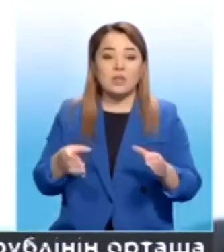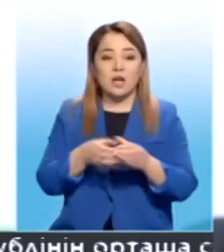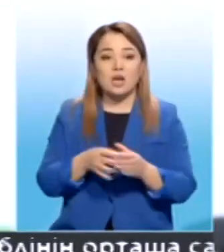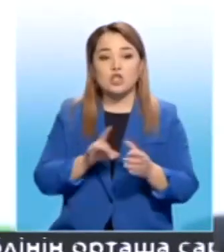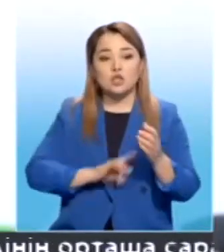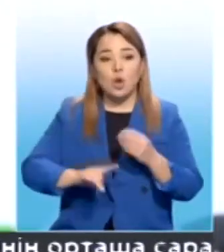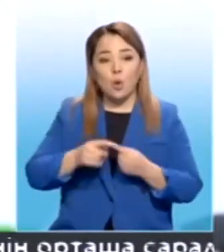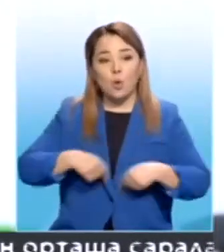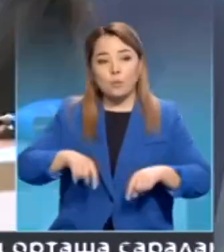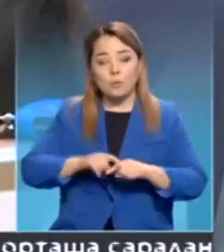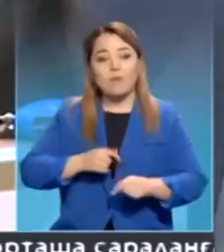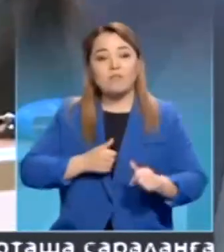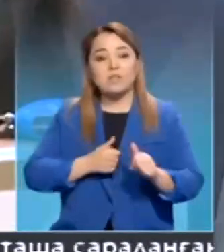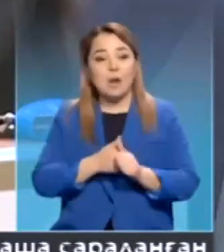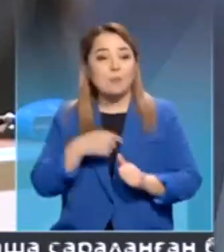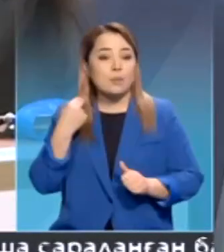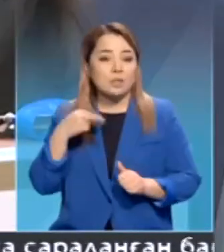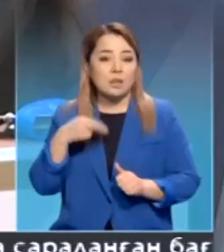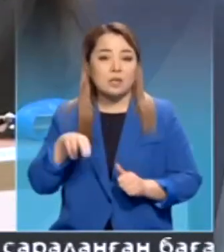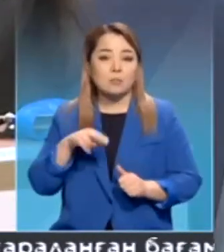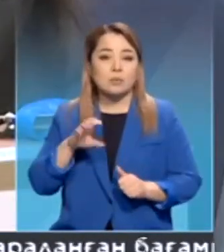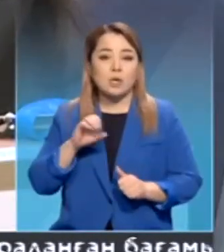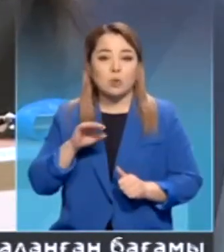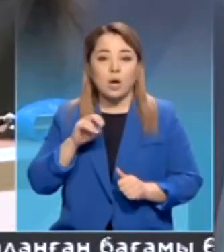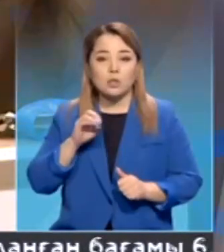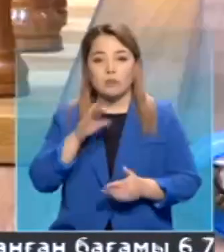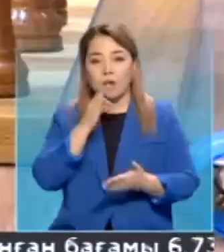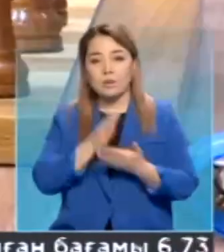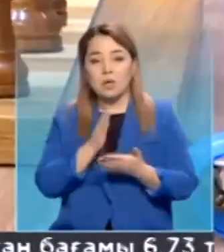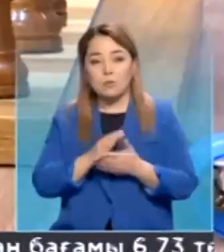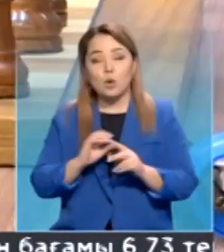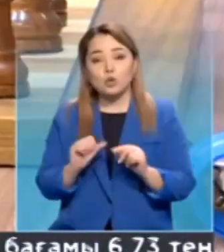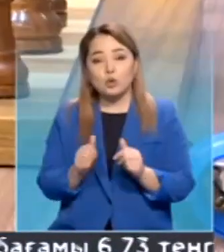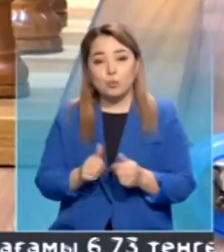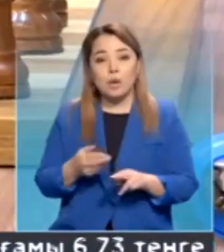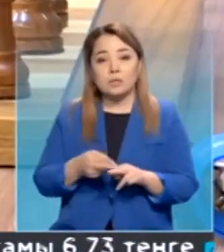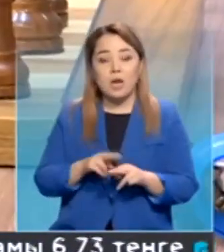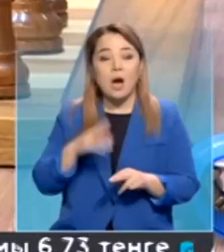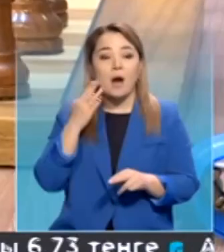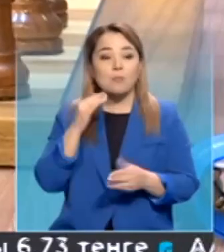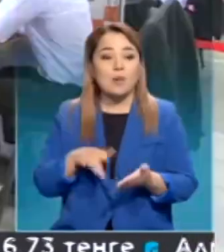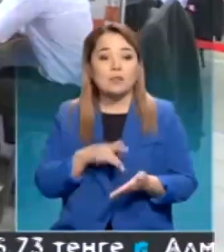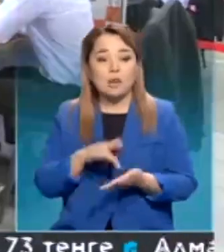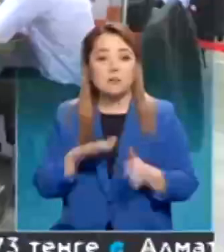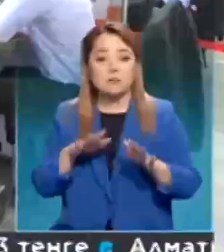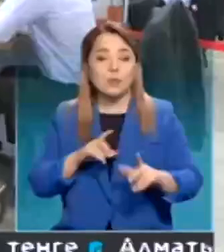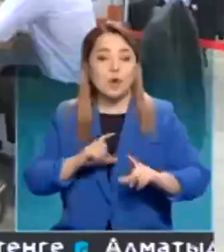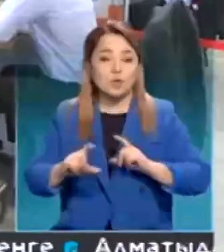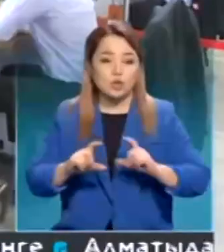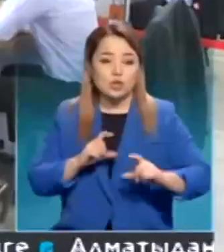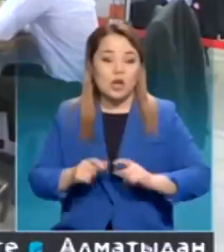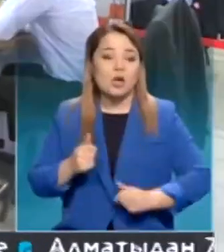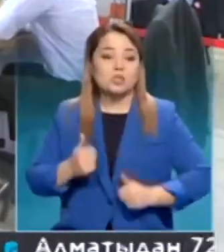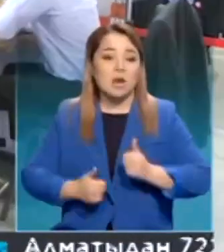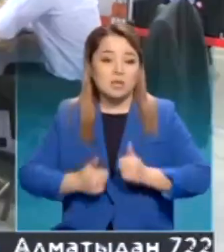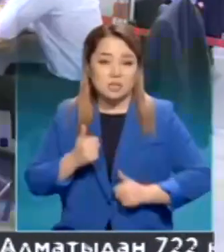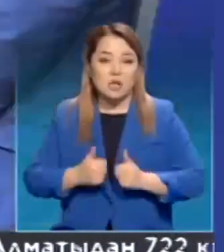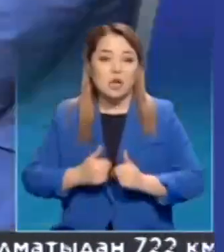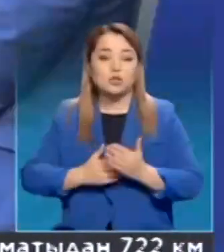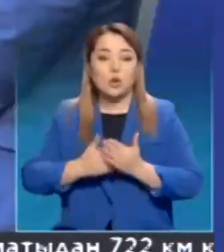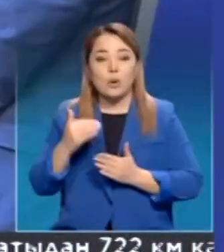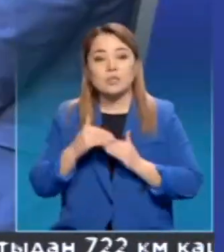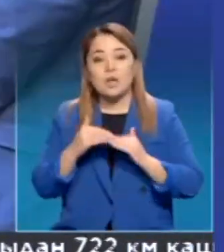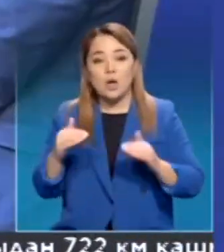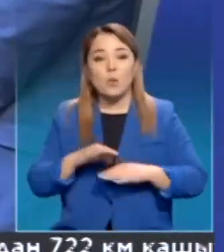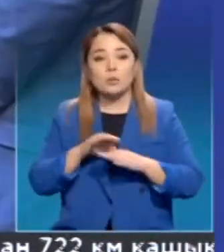қоғамдық бірлестігінің вице-президенті Дәрмен Садуақасов айтты. Ұйымдастырушылар бұған Алматыда блиц шахмат бойынша жарыстың жоғары